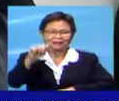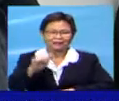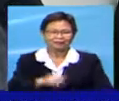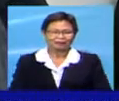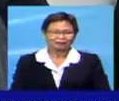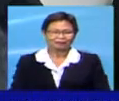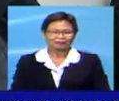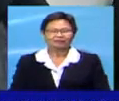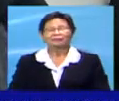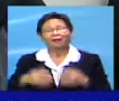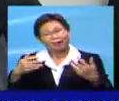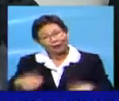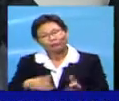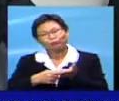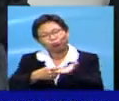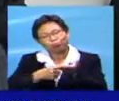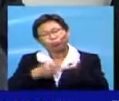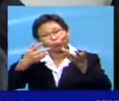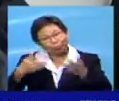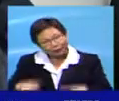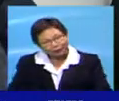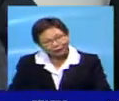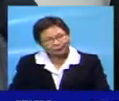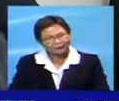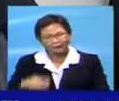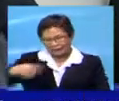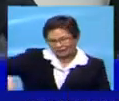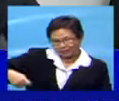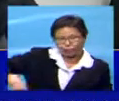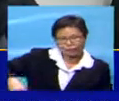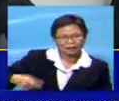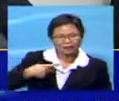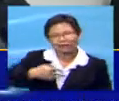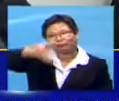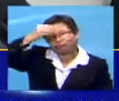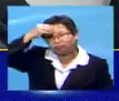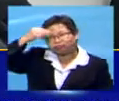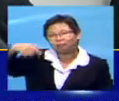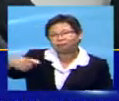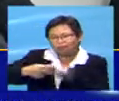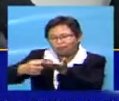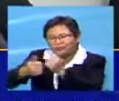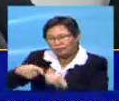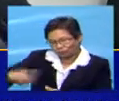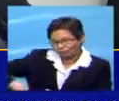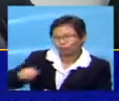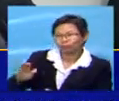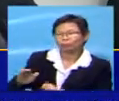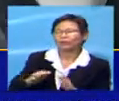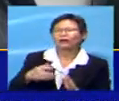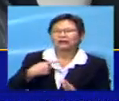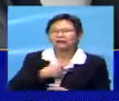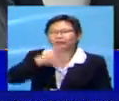Daripada hasil perbincangan dengan pihak Kemboja, kita dapati sangat tersusun dengan